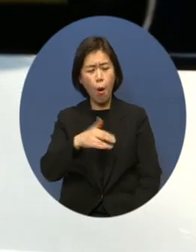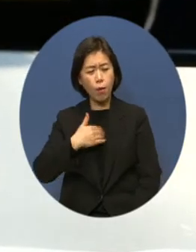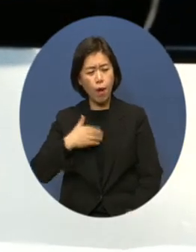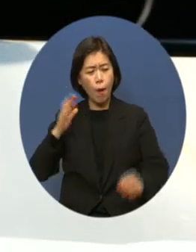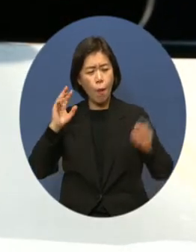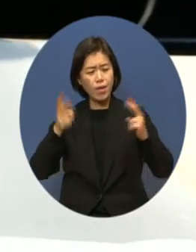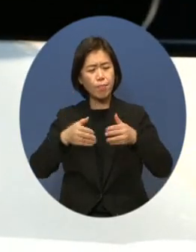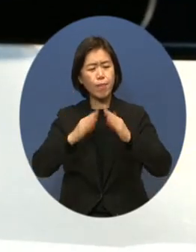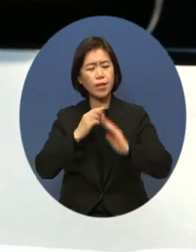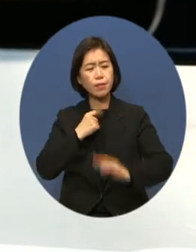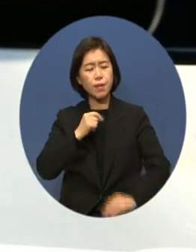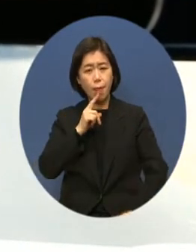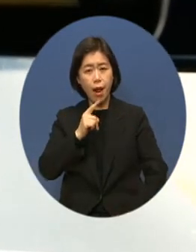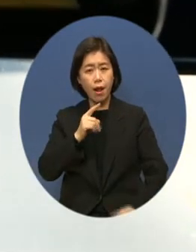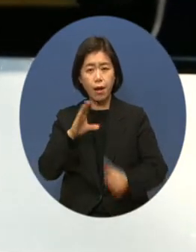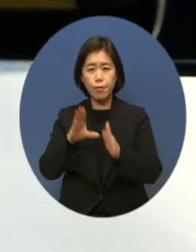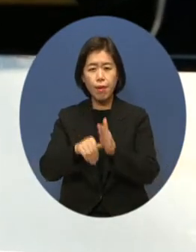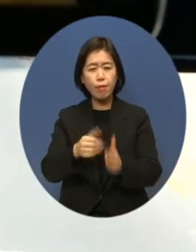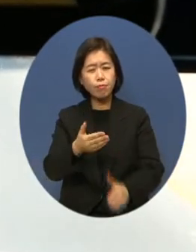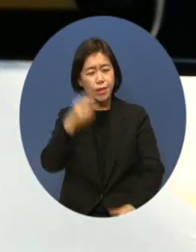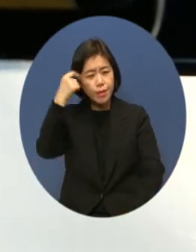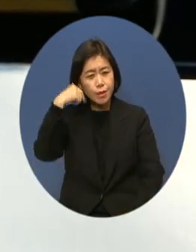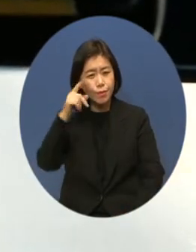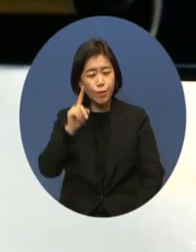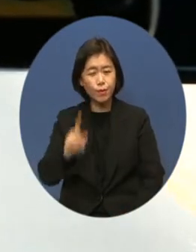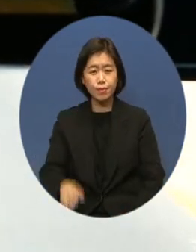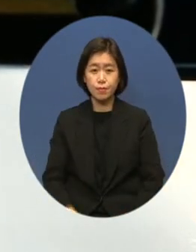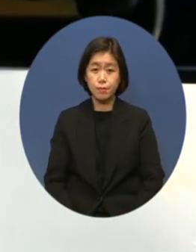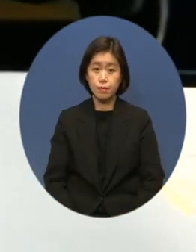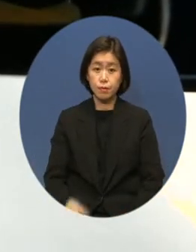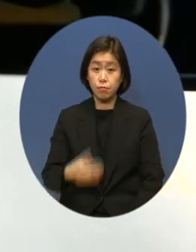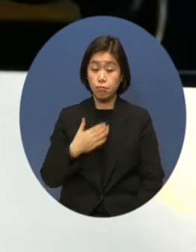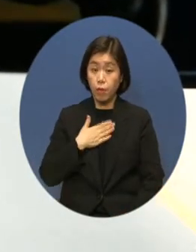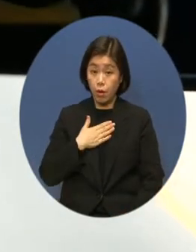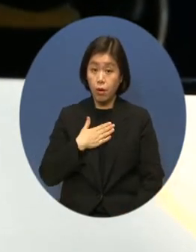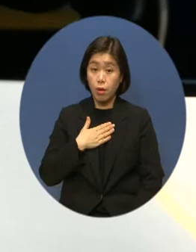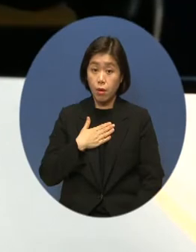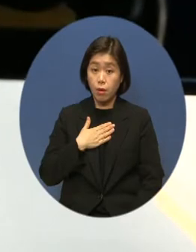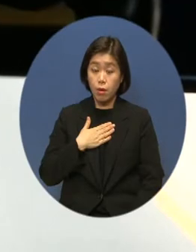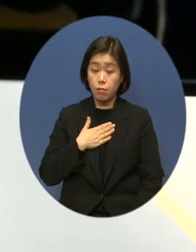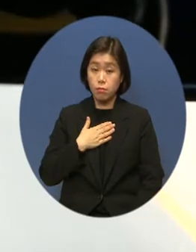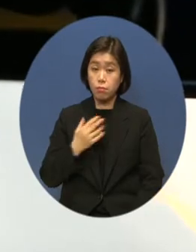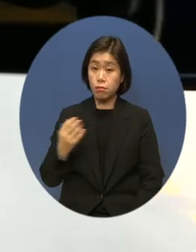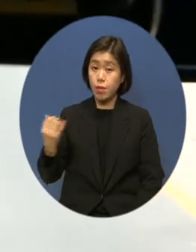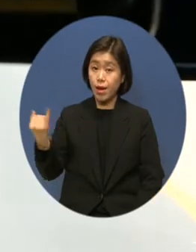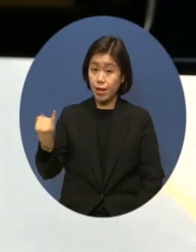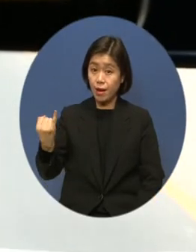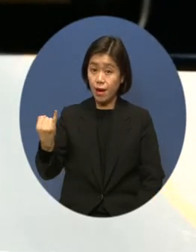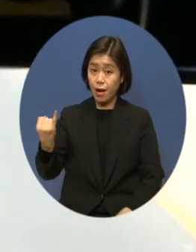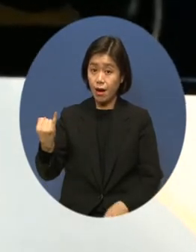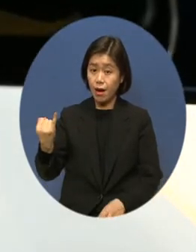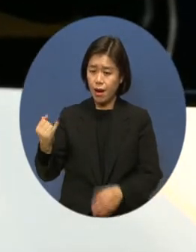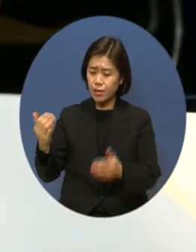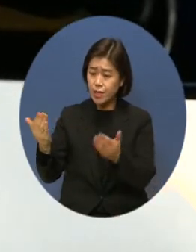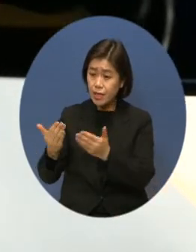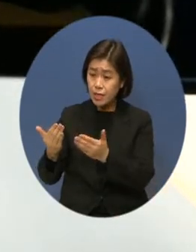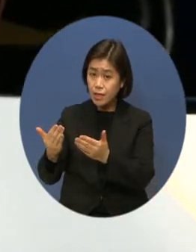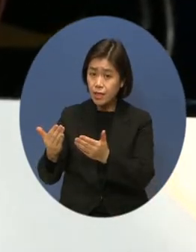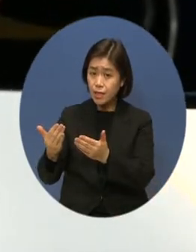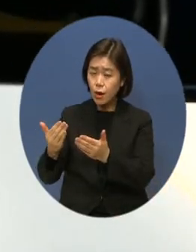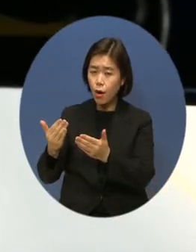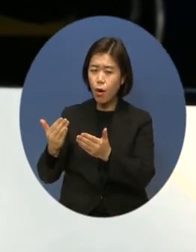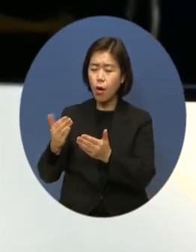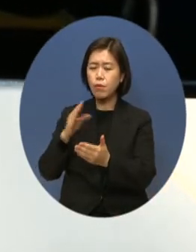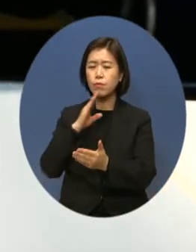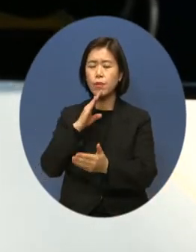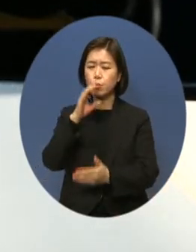얘기를 좀 들었을 때 어떠셨나요? 저는 뭐 일단은 좋은 일을 하는 거고 본인이